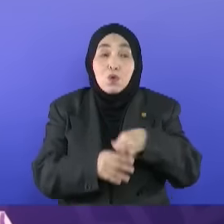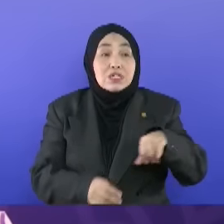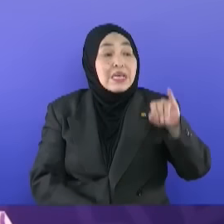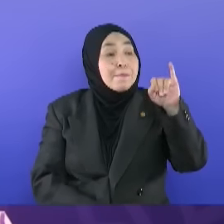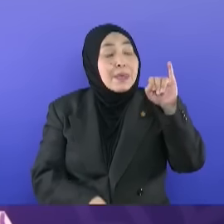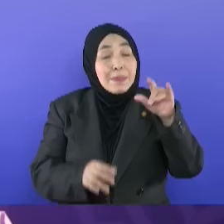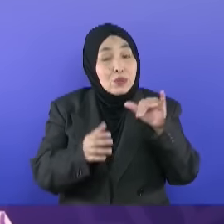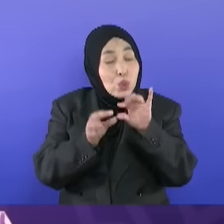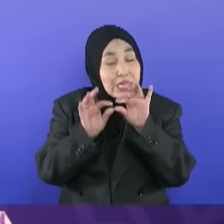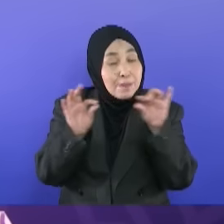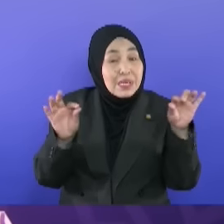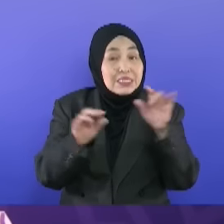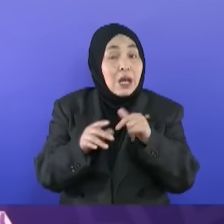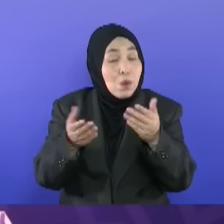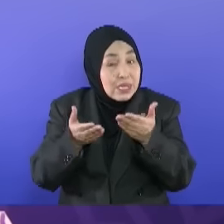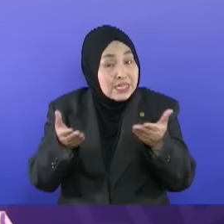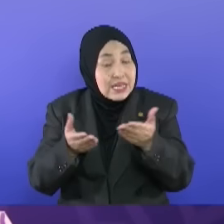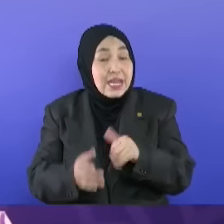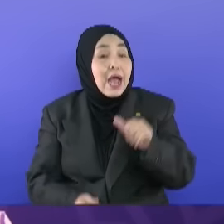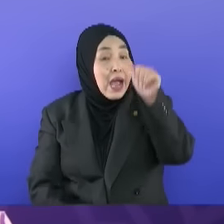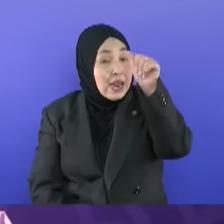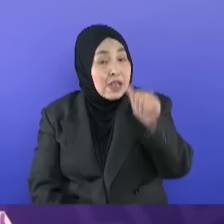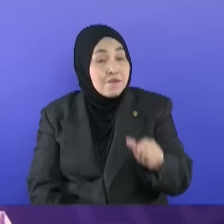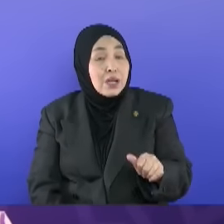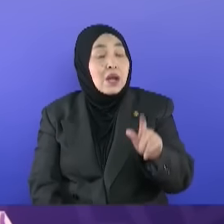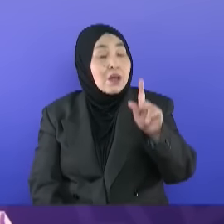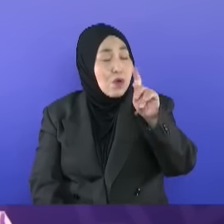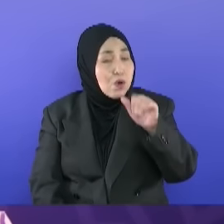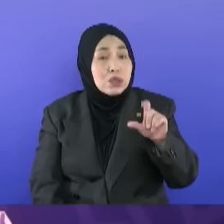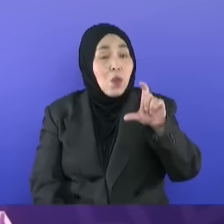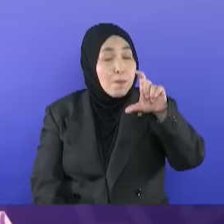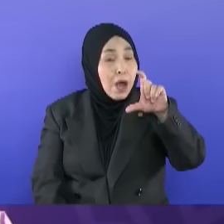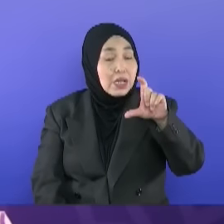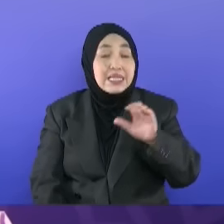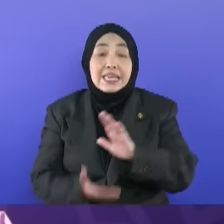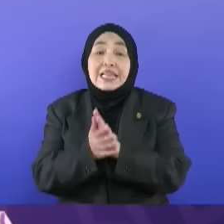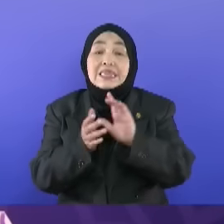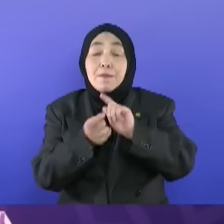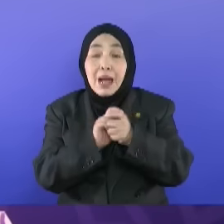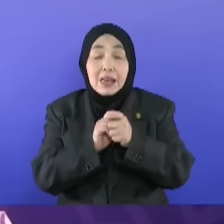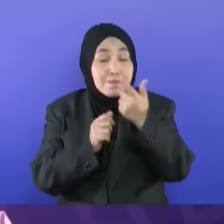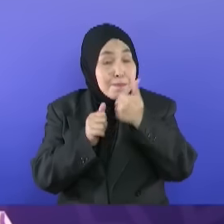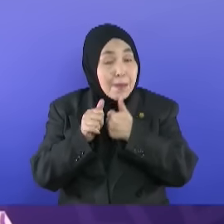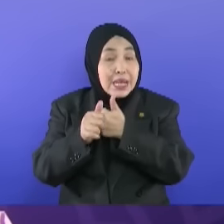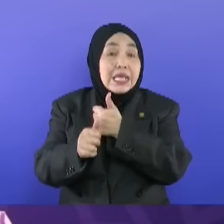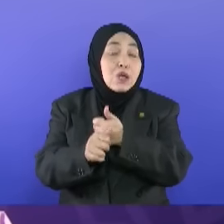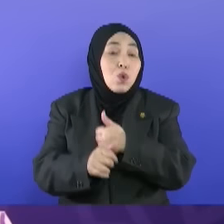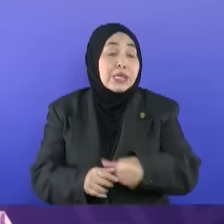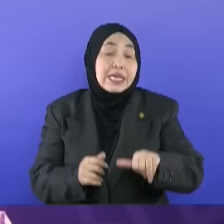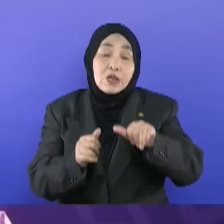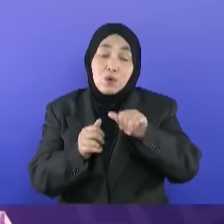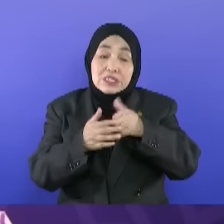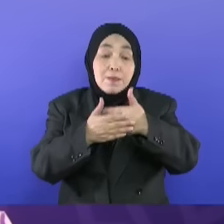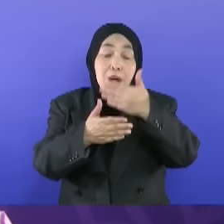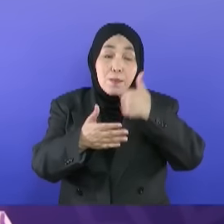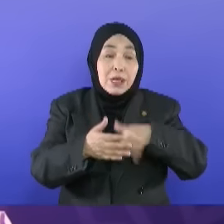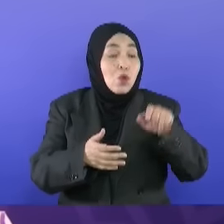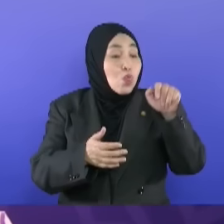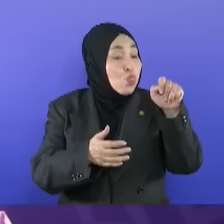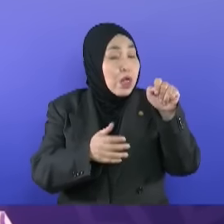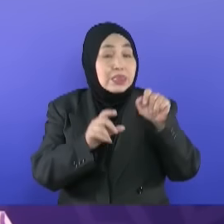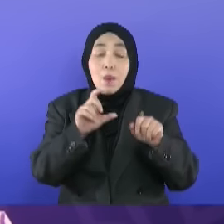nipis. Kalau dekat sini alif pada tard tu tebal. Jadi jadi tebal mad tu sebab huruf sebelumnya dad